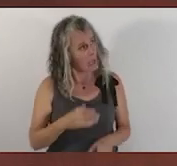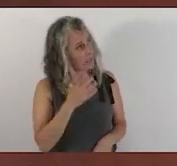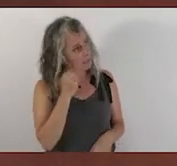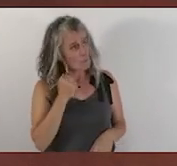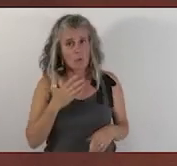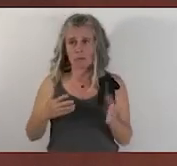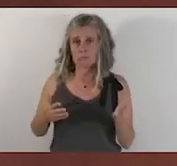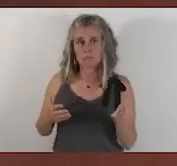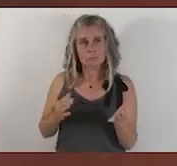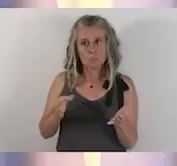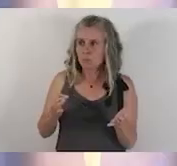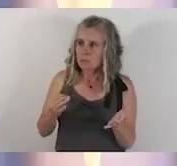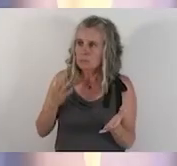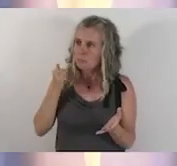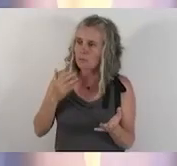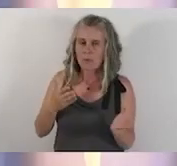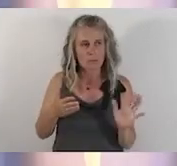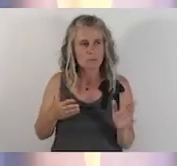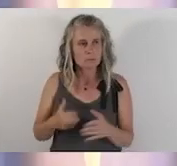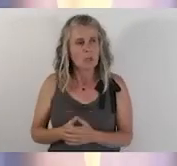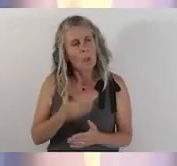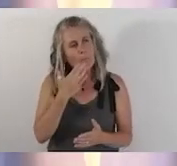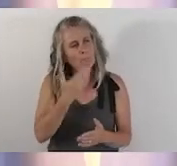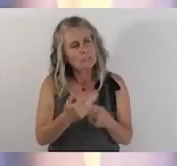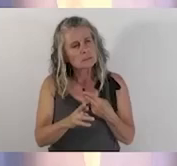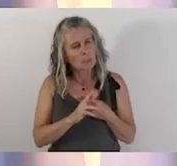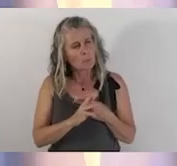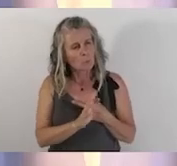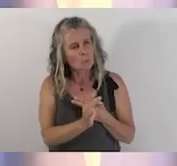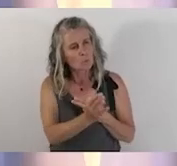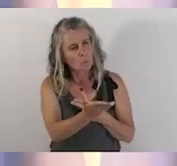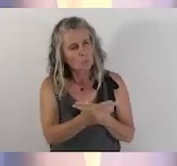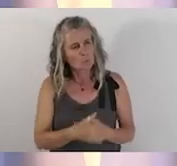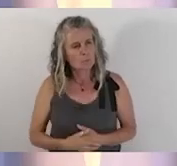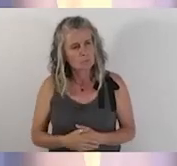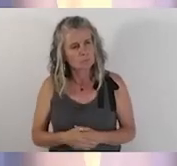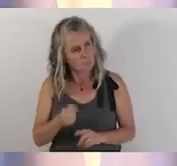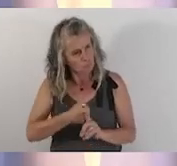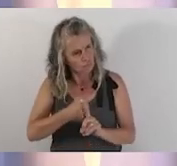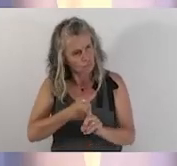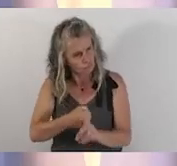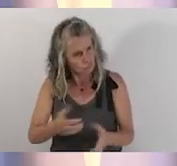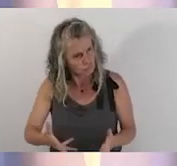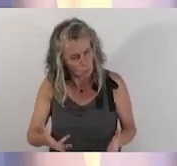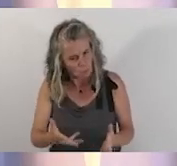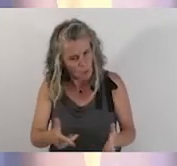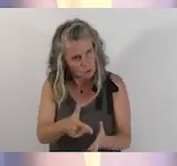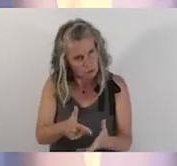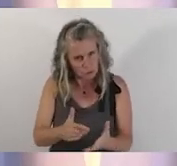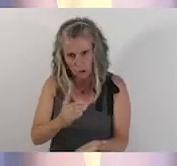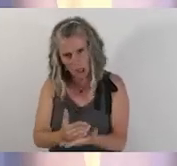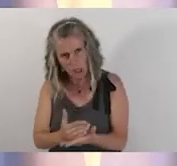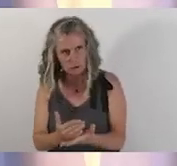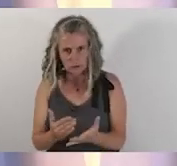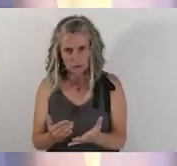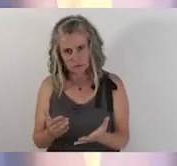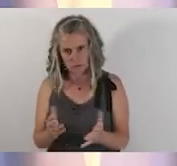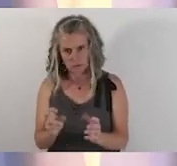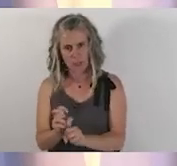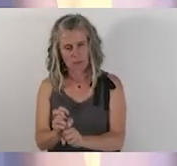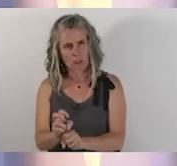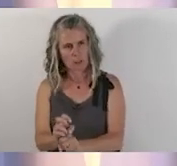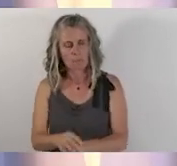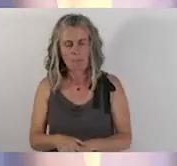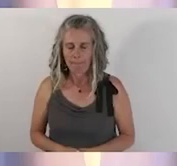Tout à fait. Merci de votre réponse, que ce soit clair. Merci beaucoup. Merci à vous. Nous